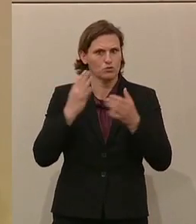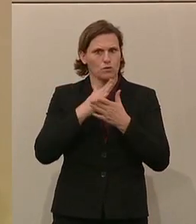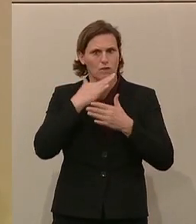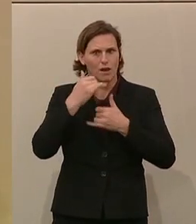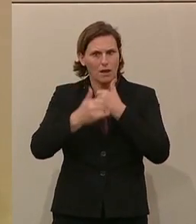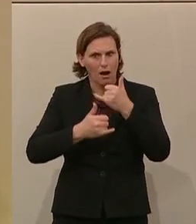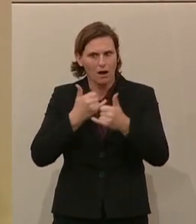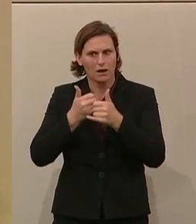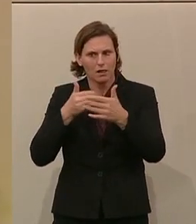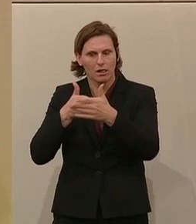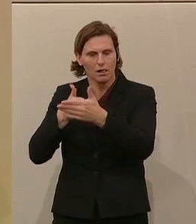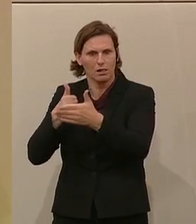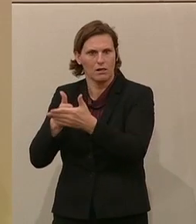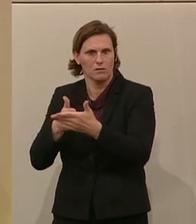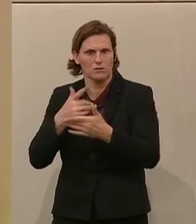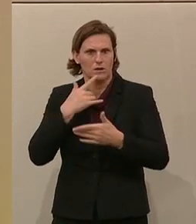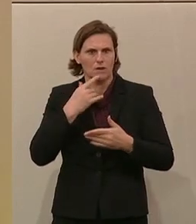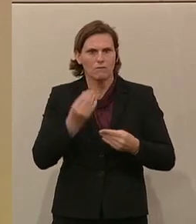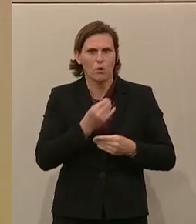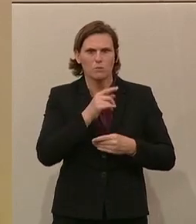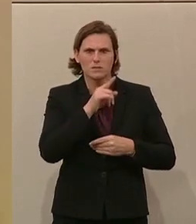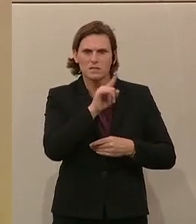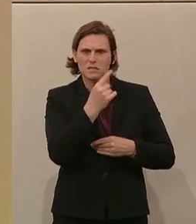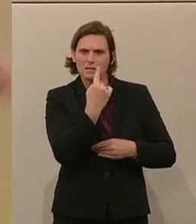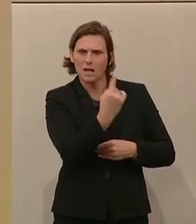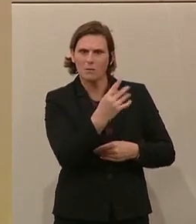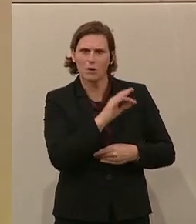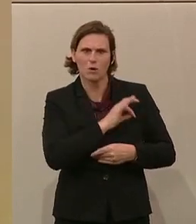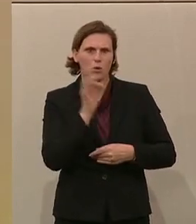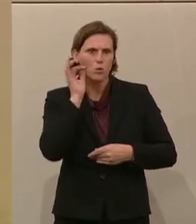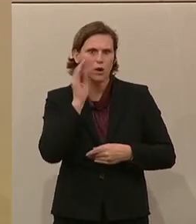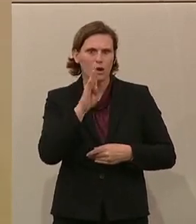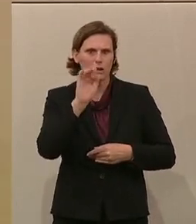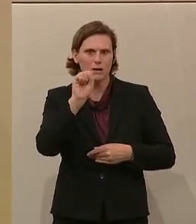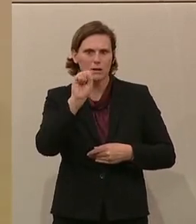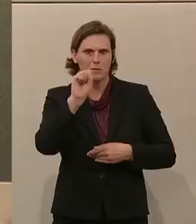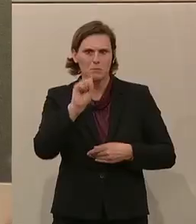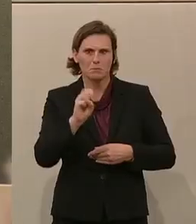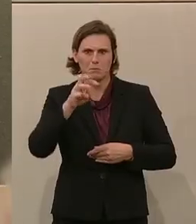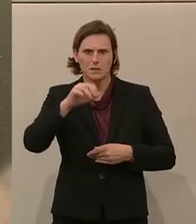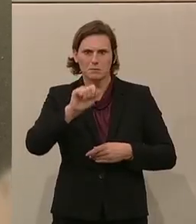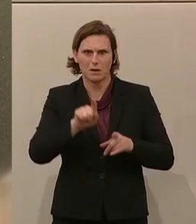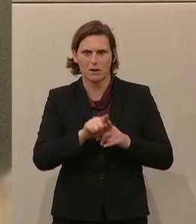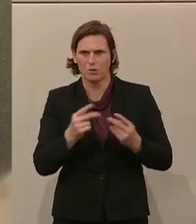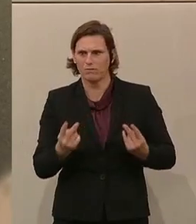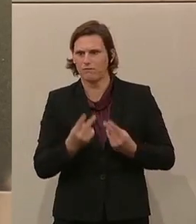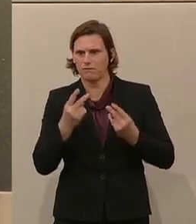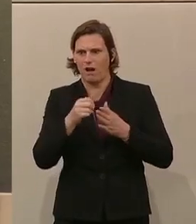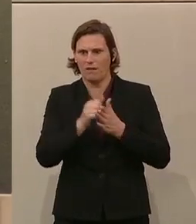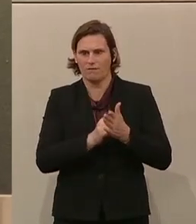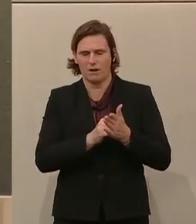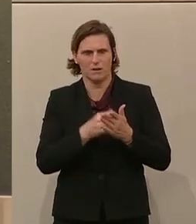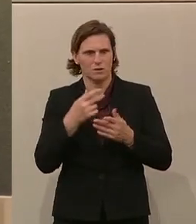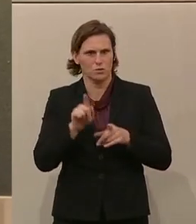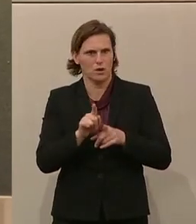weiter tut, dann frage ich mich schon, warum ausgerechnet Sie, Frau Kollegin Wissmann, du, lieber Philipp Kucher, hier eine Polemik startet, die dir hier überhaupt